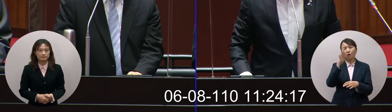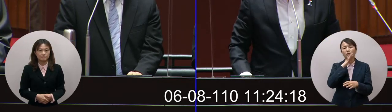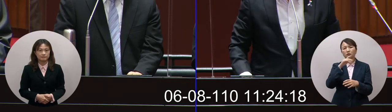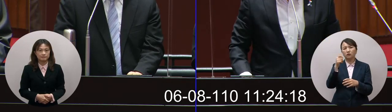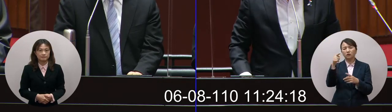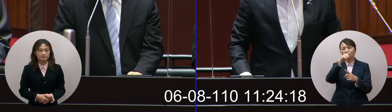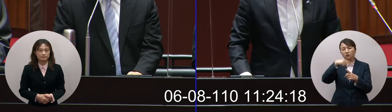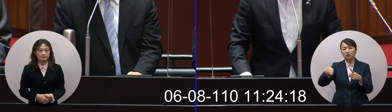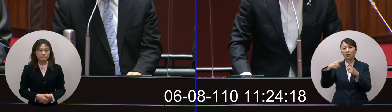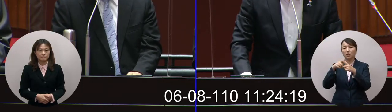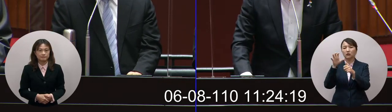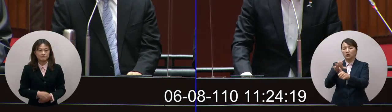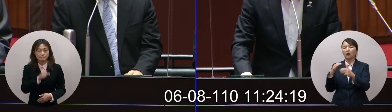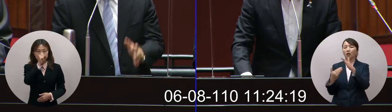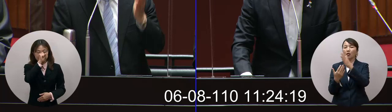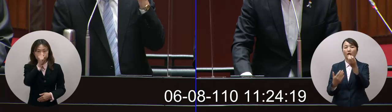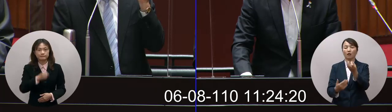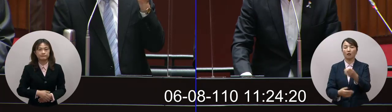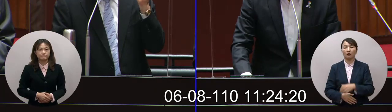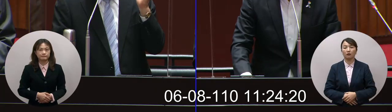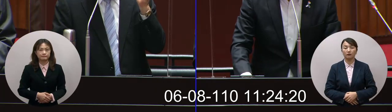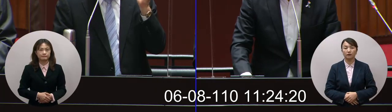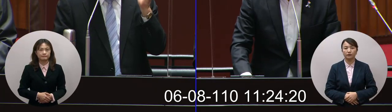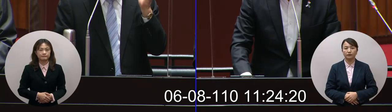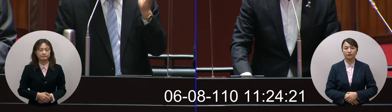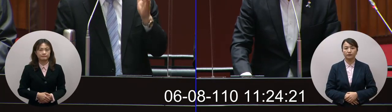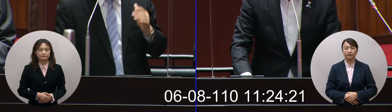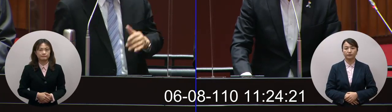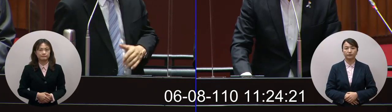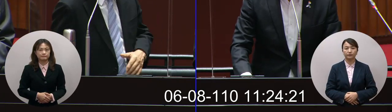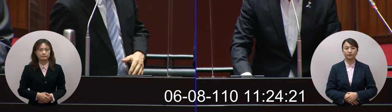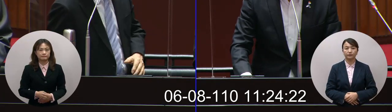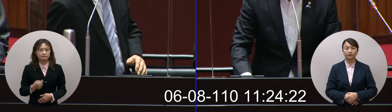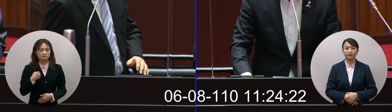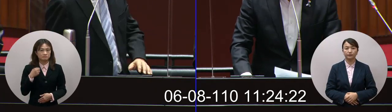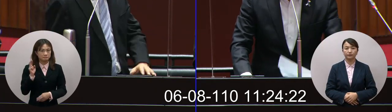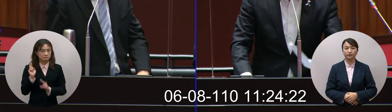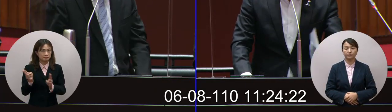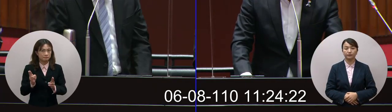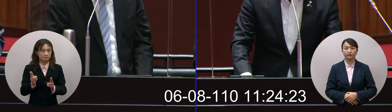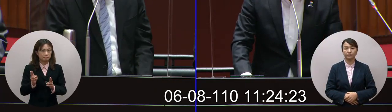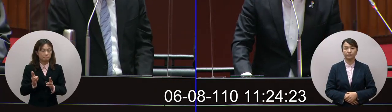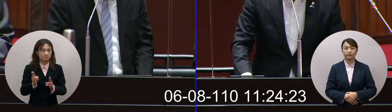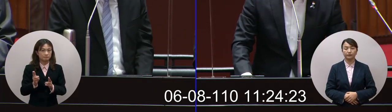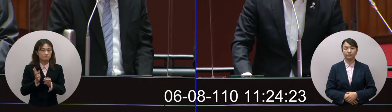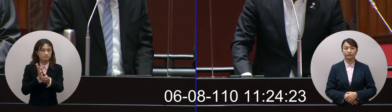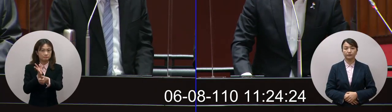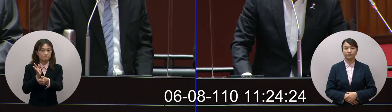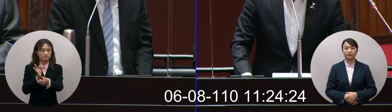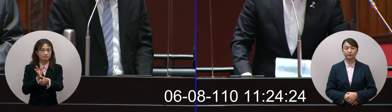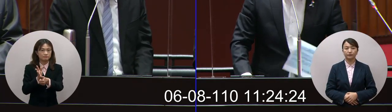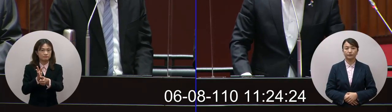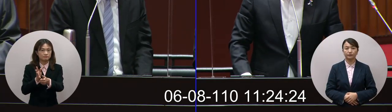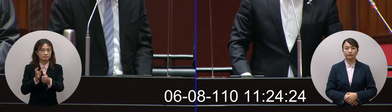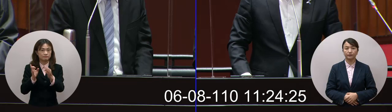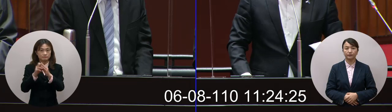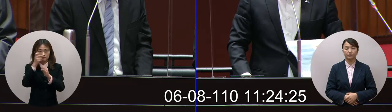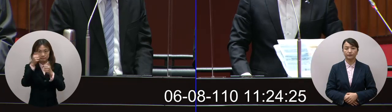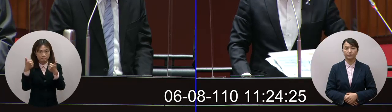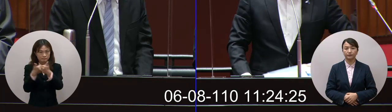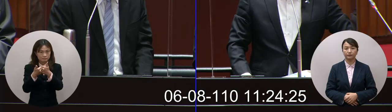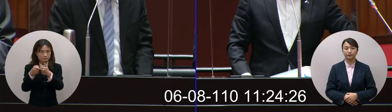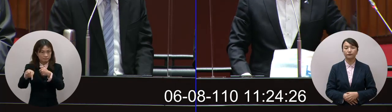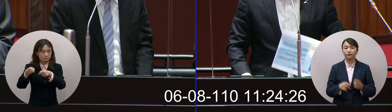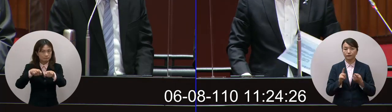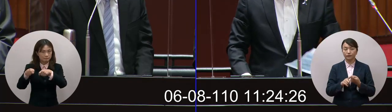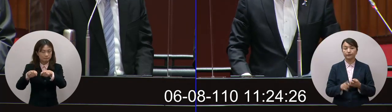50万人来限制。 我请秘书长来问这个，哈、哦，金管会有这个计划啊，